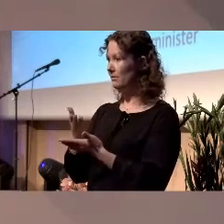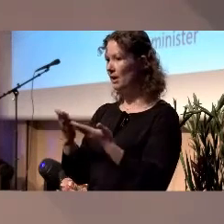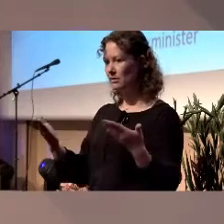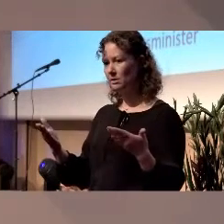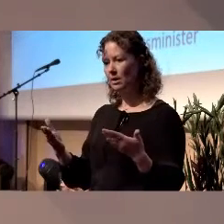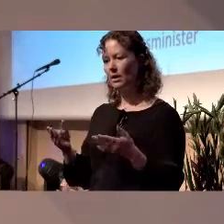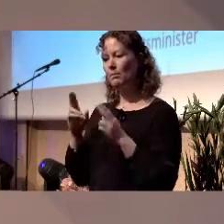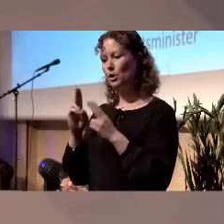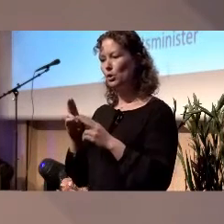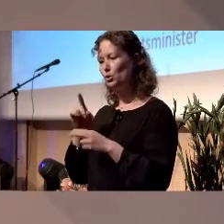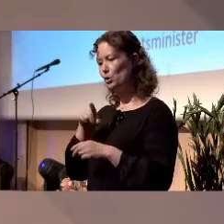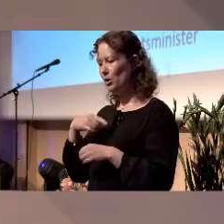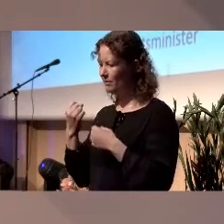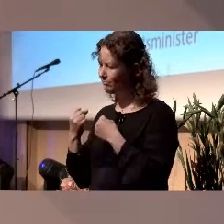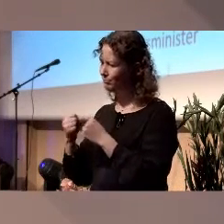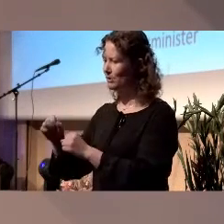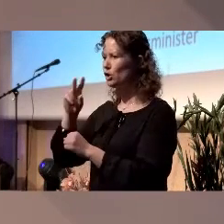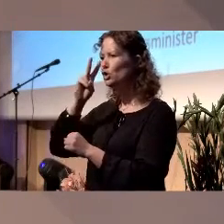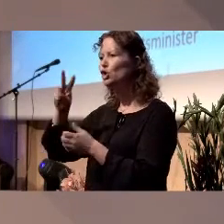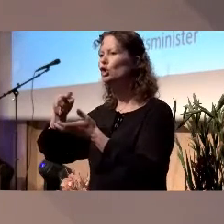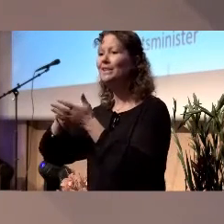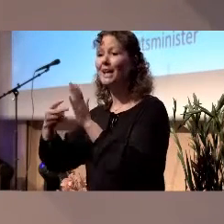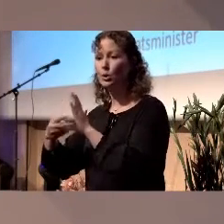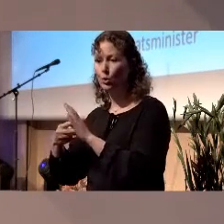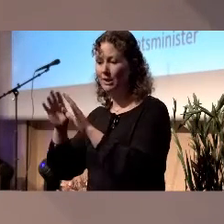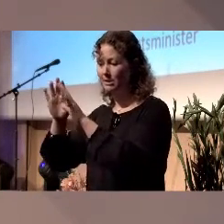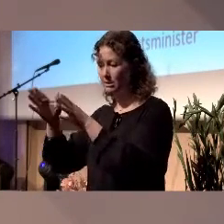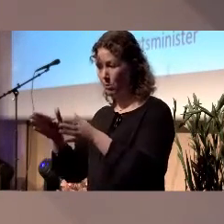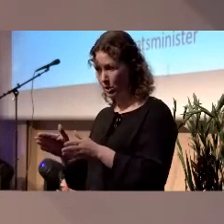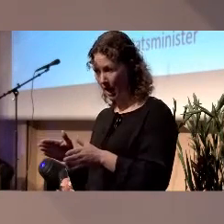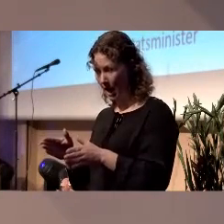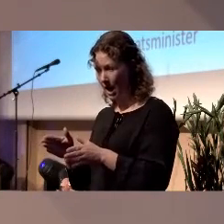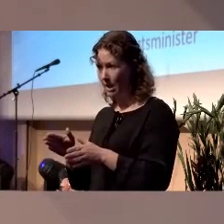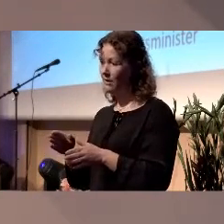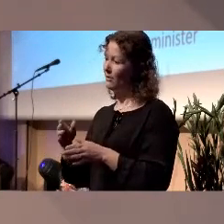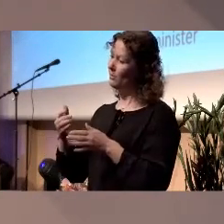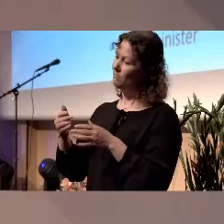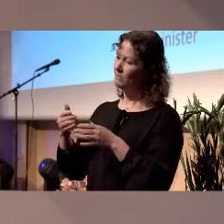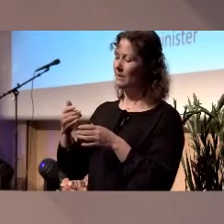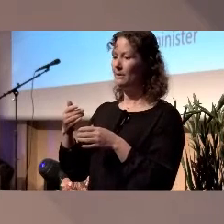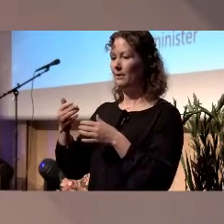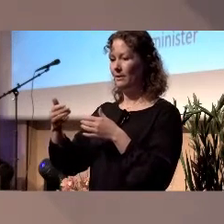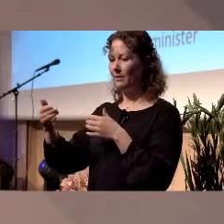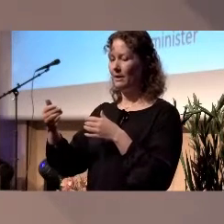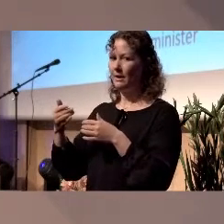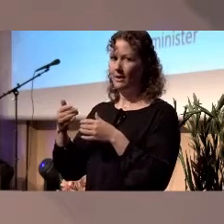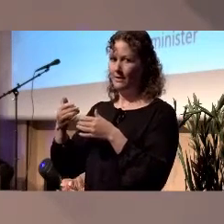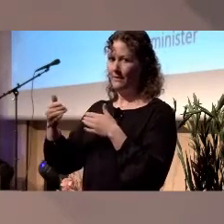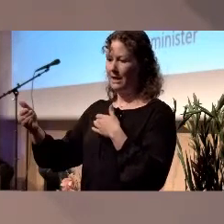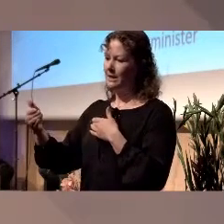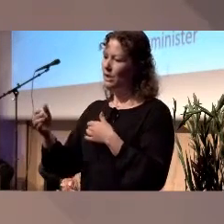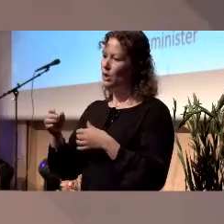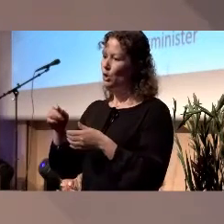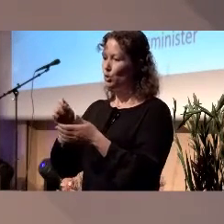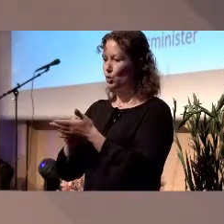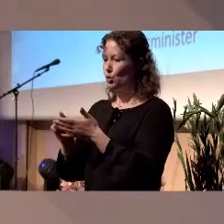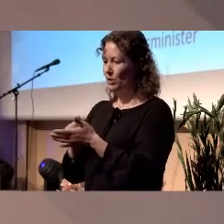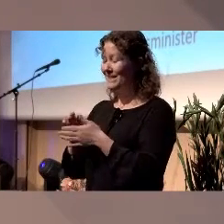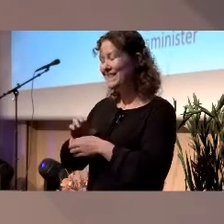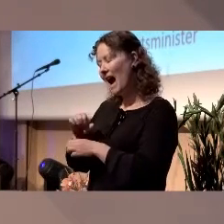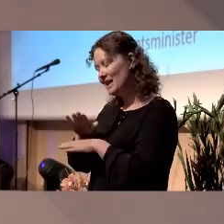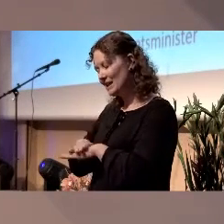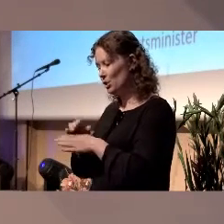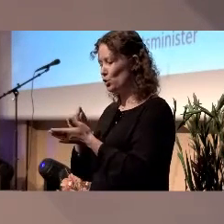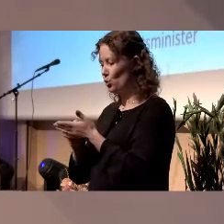også at vi ruller ut de nye teknologiske modellene, kjernejournal, men også andre teknologiske tiltak